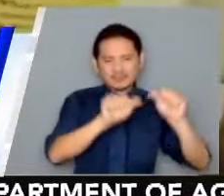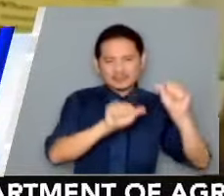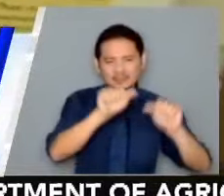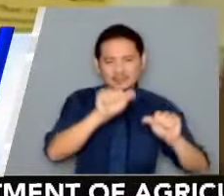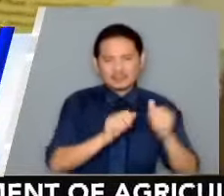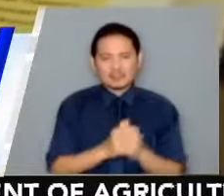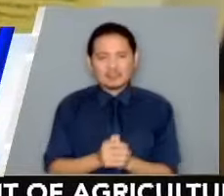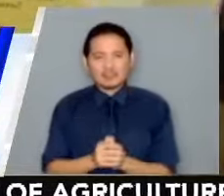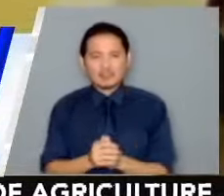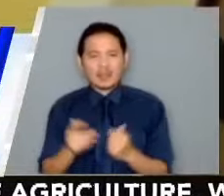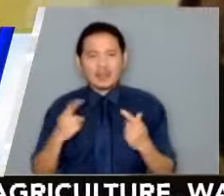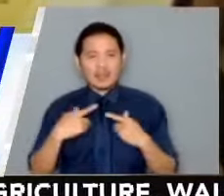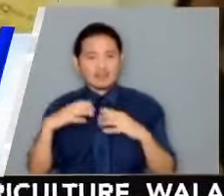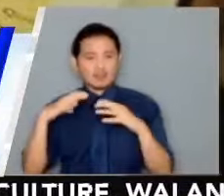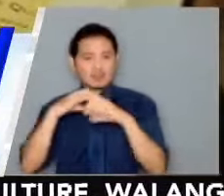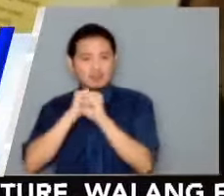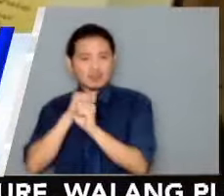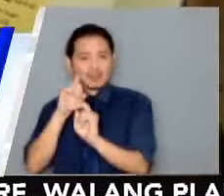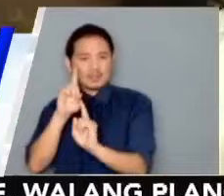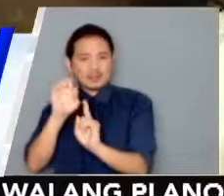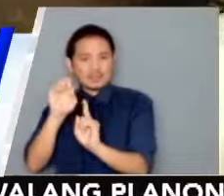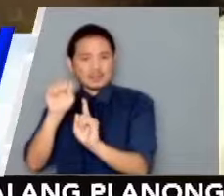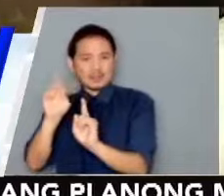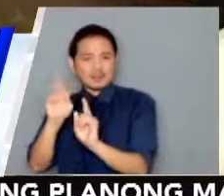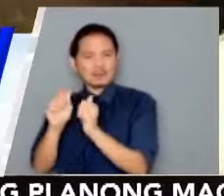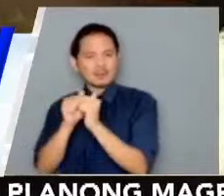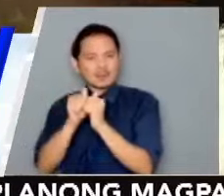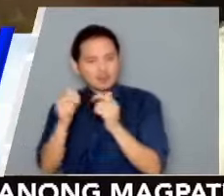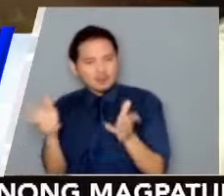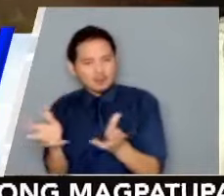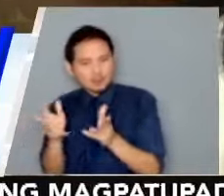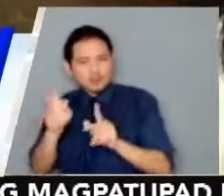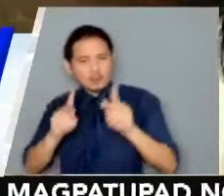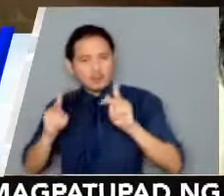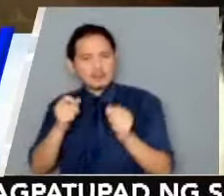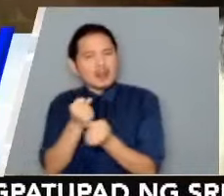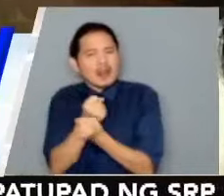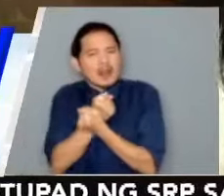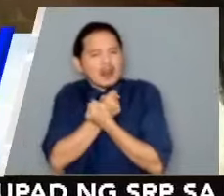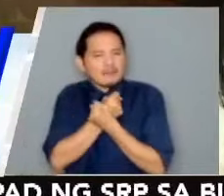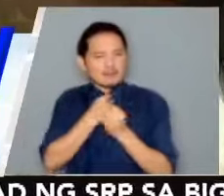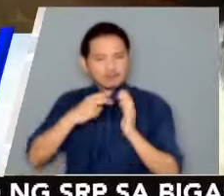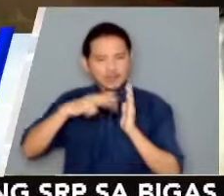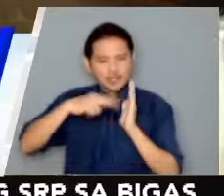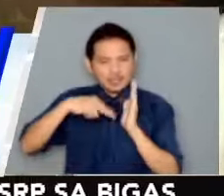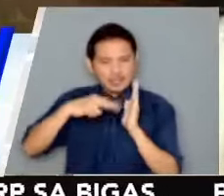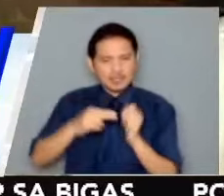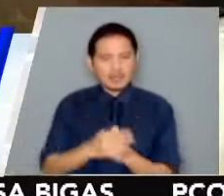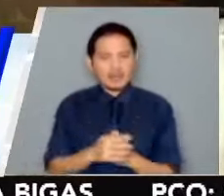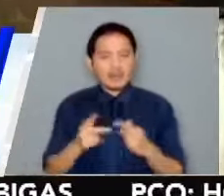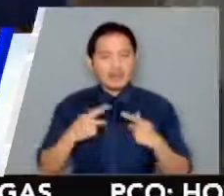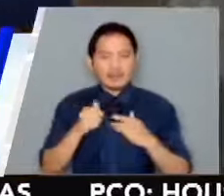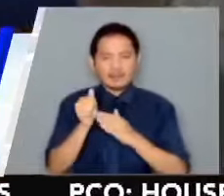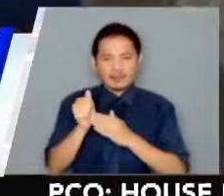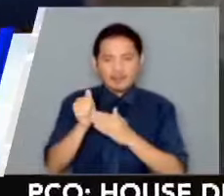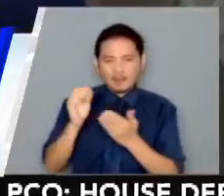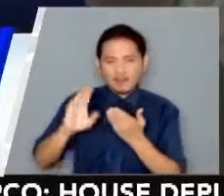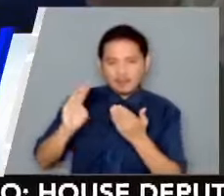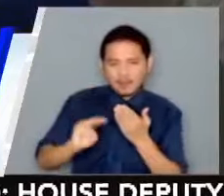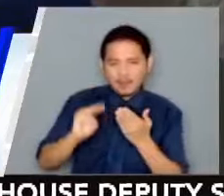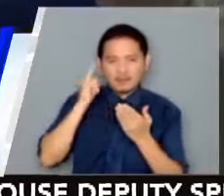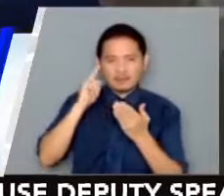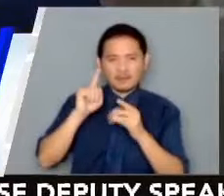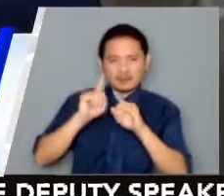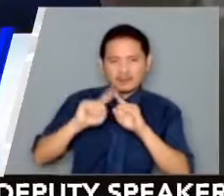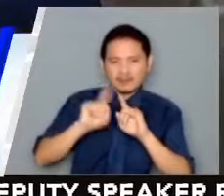Dito hahayaang magbasa ng tahimik ang mga mag-aaral. Sa hapon naman, bibigyang oras ang homeroom guidance program para sa values formation. Nilinaw